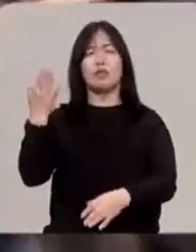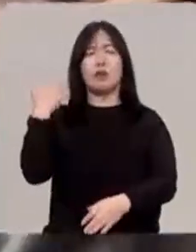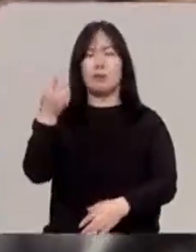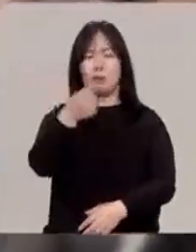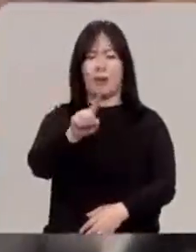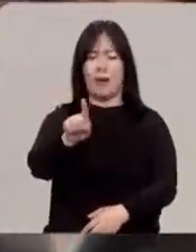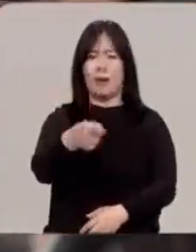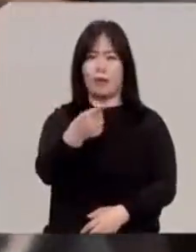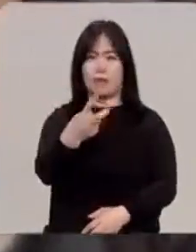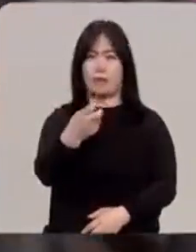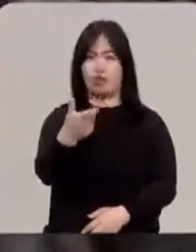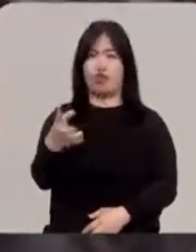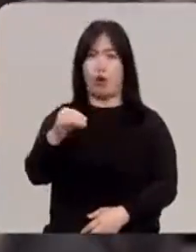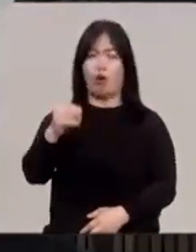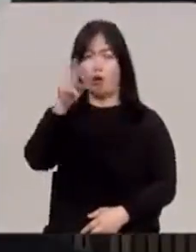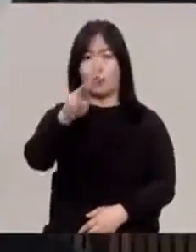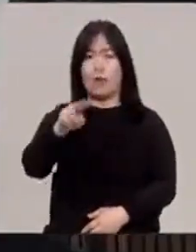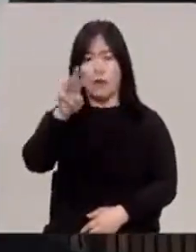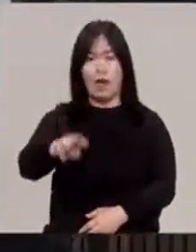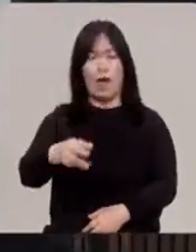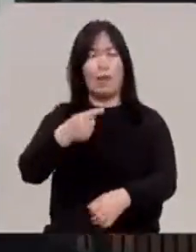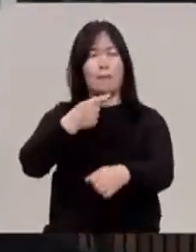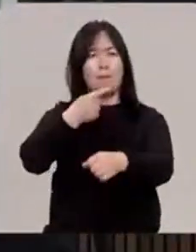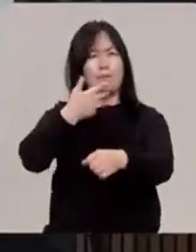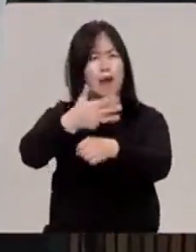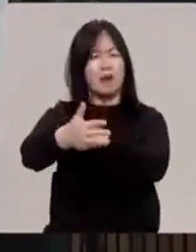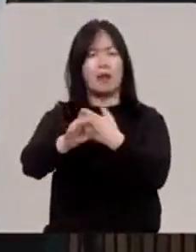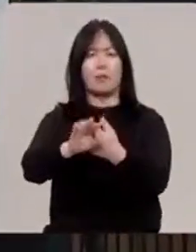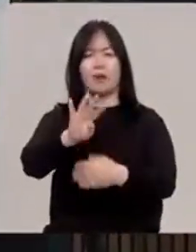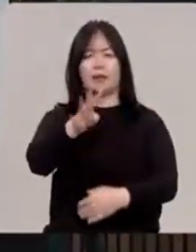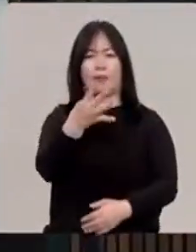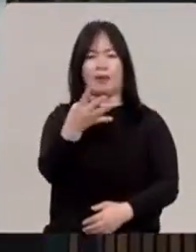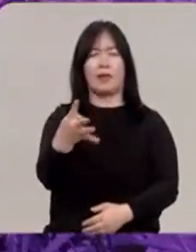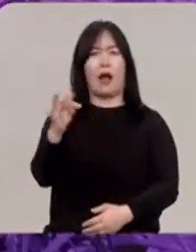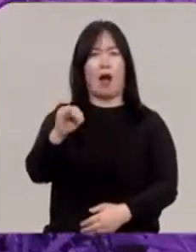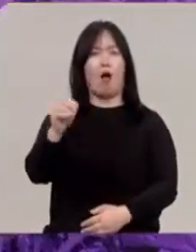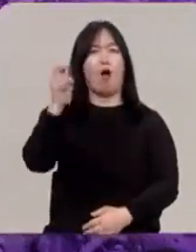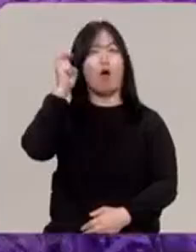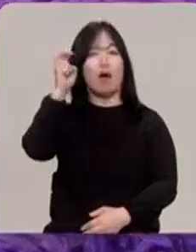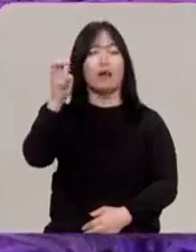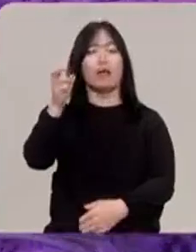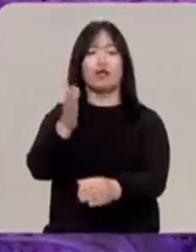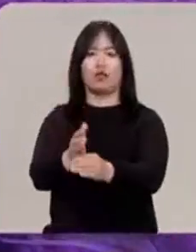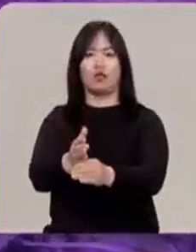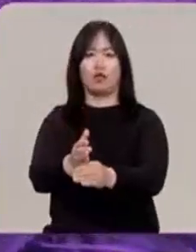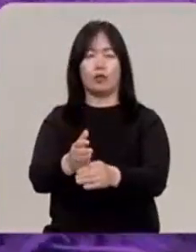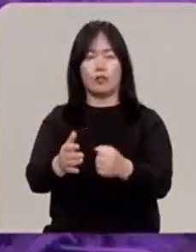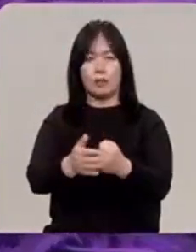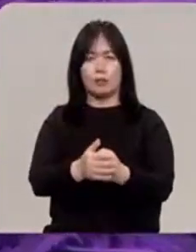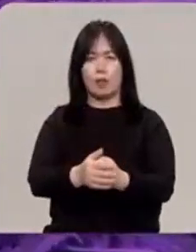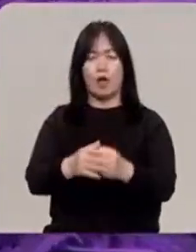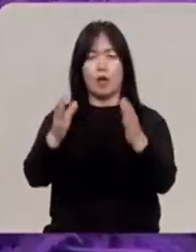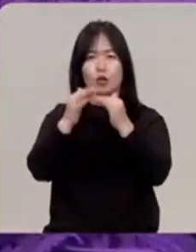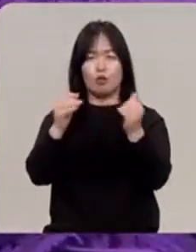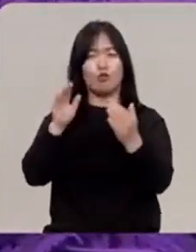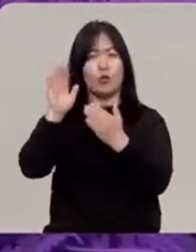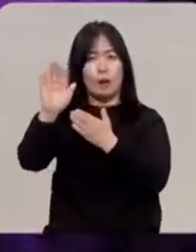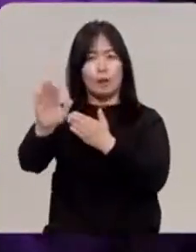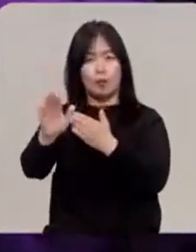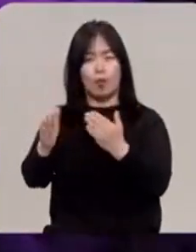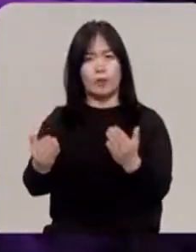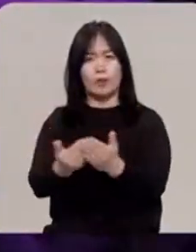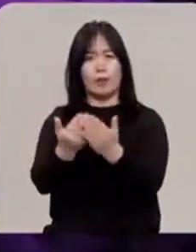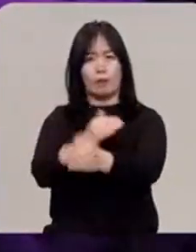126억 달러에서 8년 뒤 404억 달러에 이을 것으로 전망되는 햄프 전북의 차세대 주력 산업이